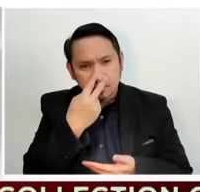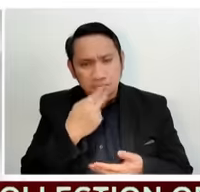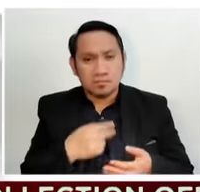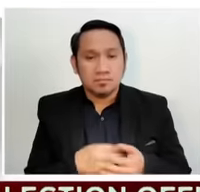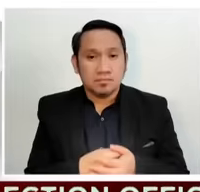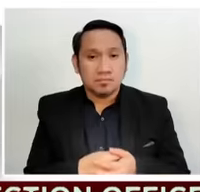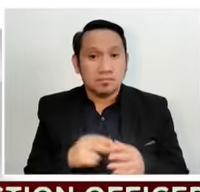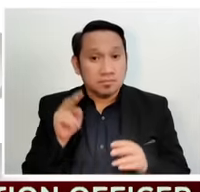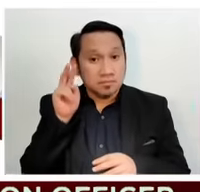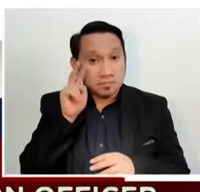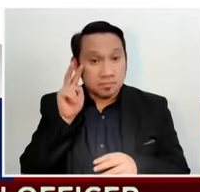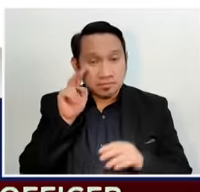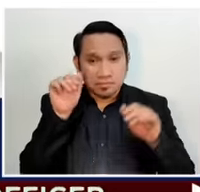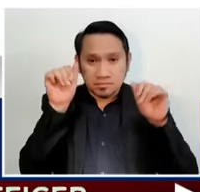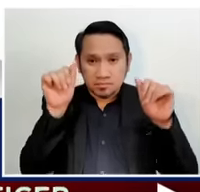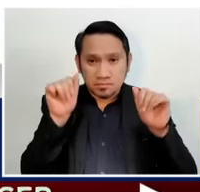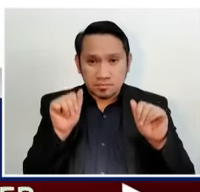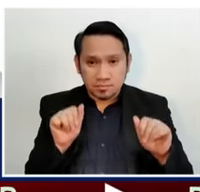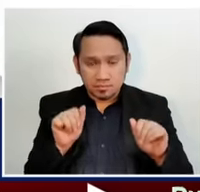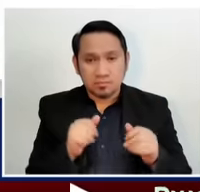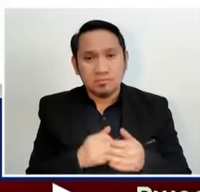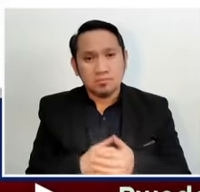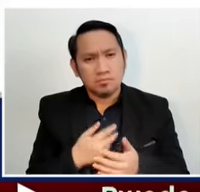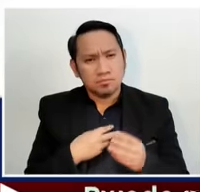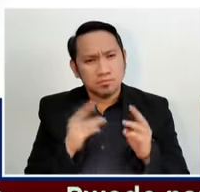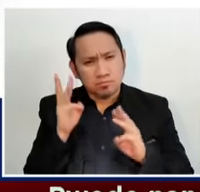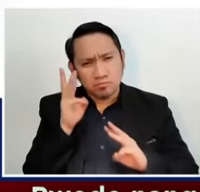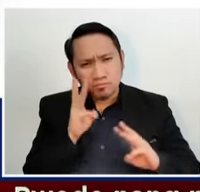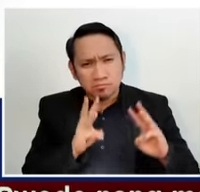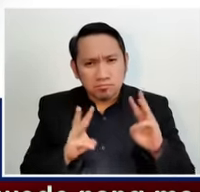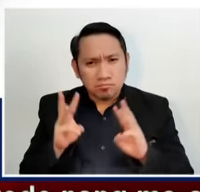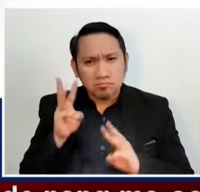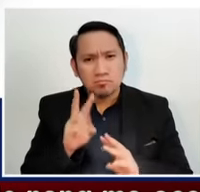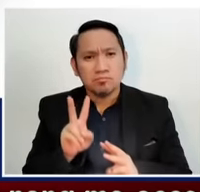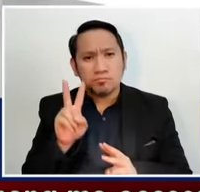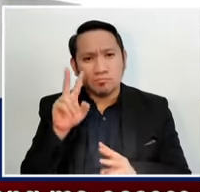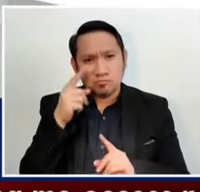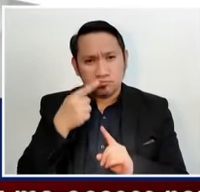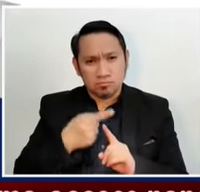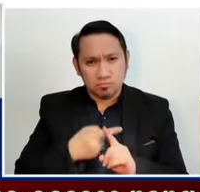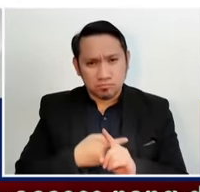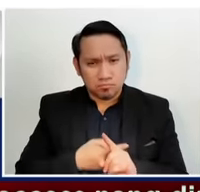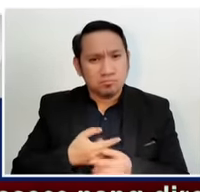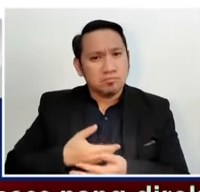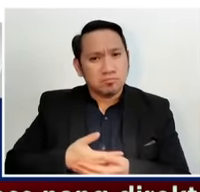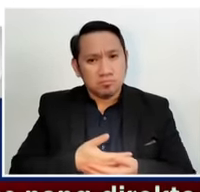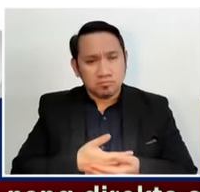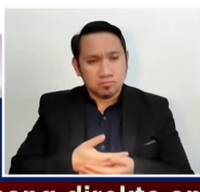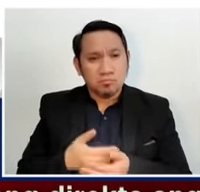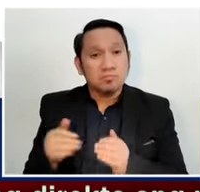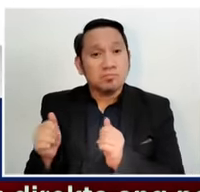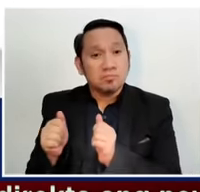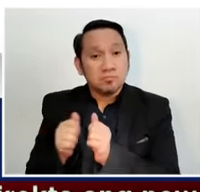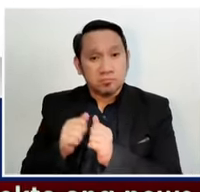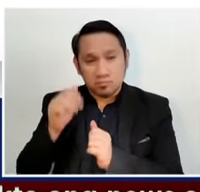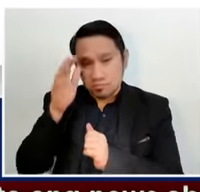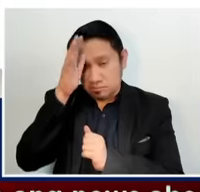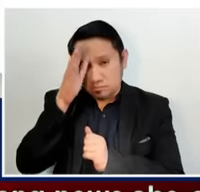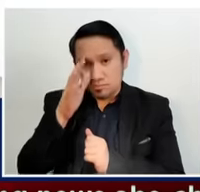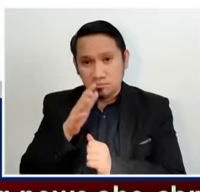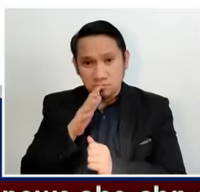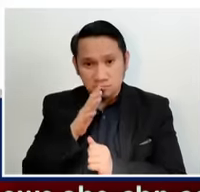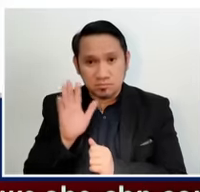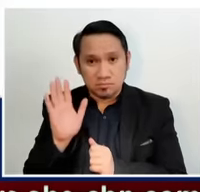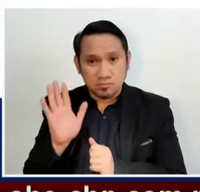pinost sa social media, kita ang pag-aalala ni JK para sa 2-month-old baby na isinama ng kanyang mga magulang sa show ng